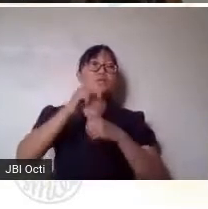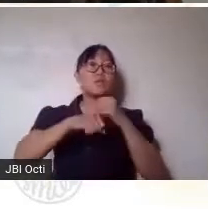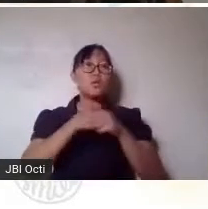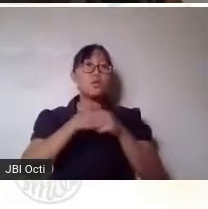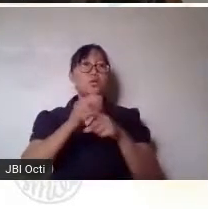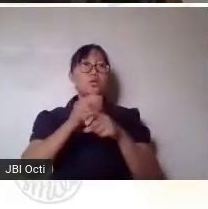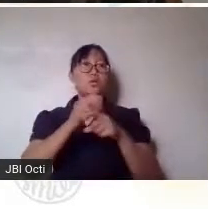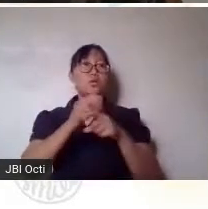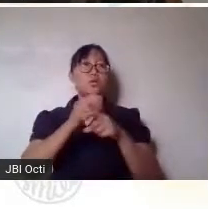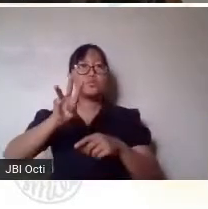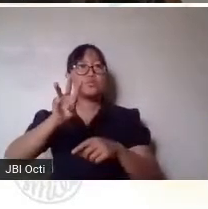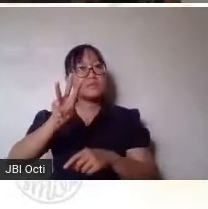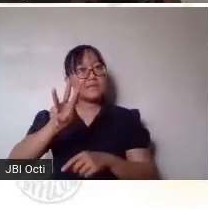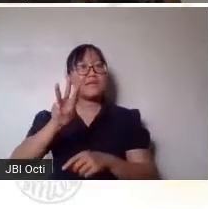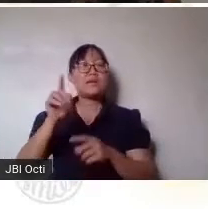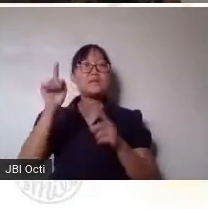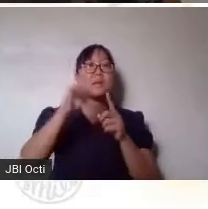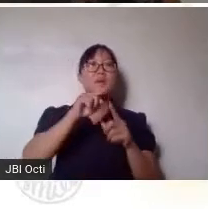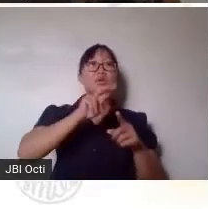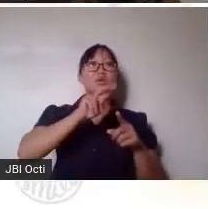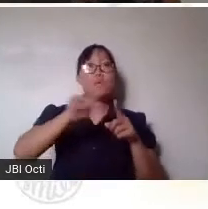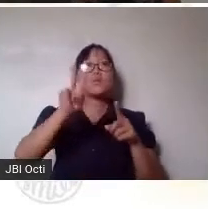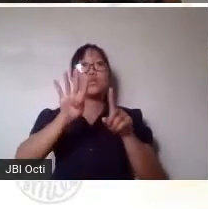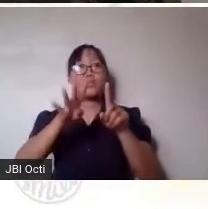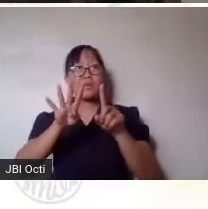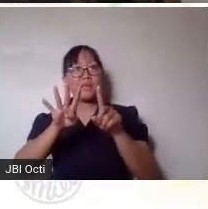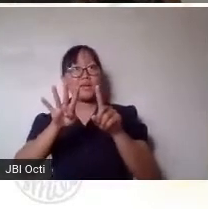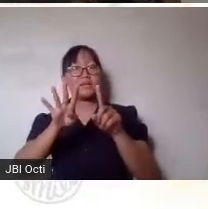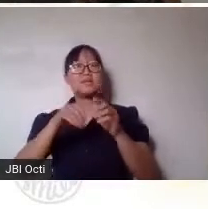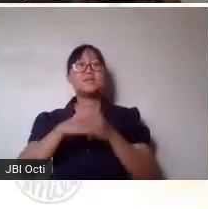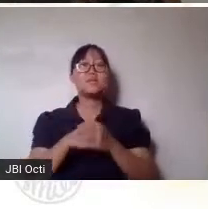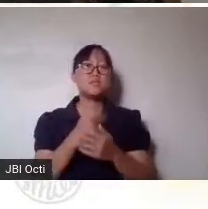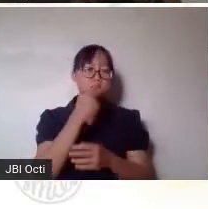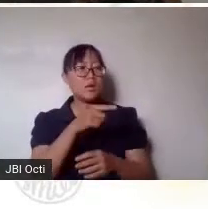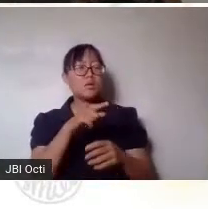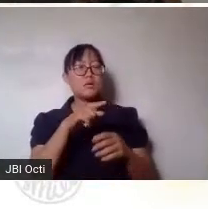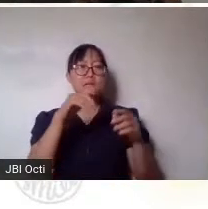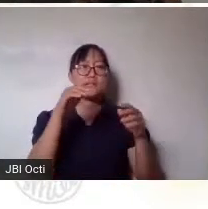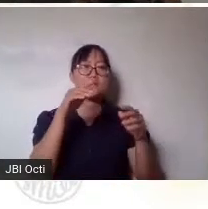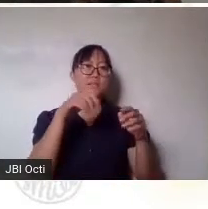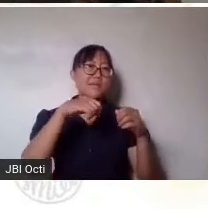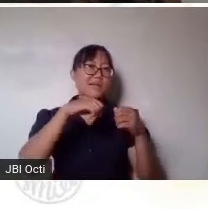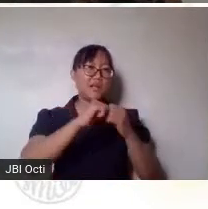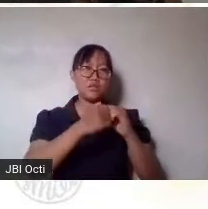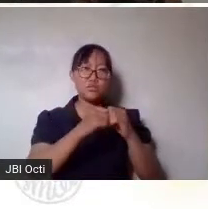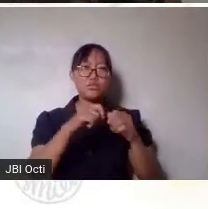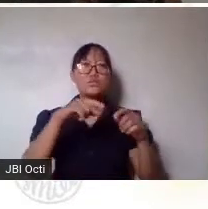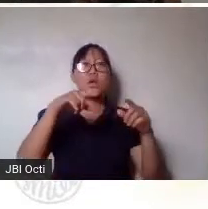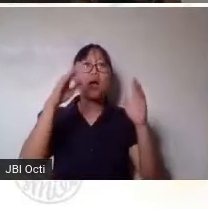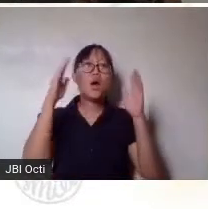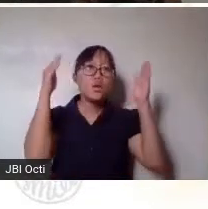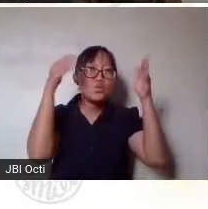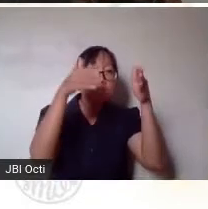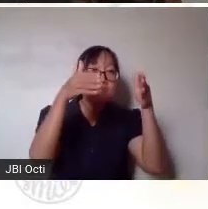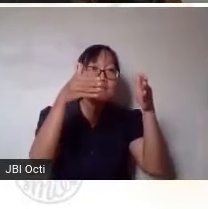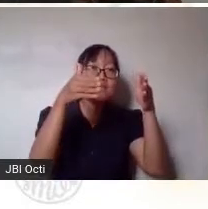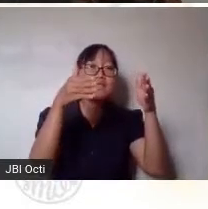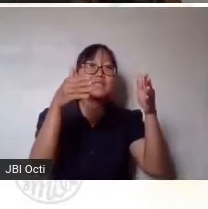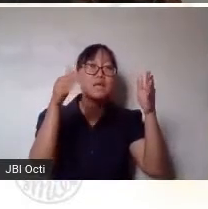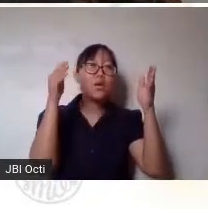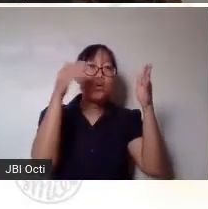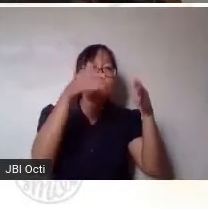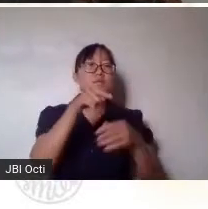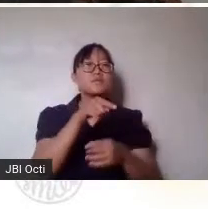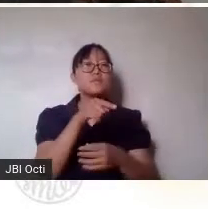kita mendapatkan kasus autisme dan kemudian terdiagnosis sebagai low functioning autisme, maka angka